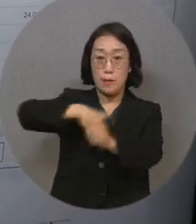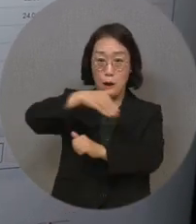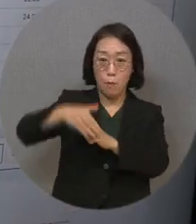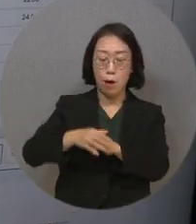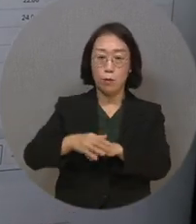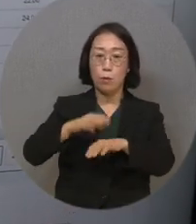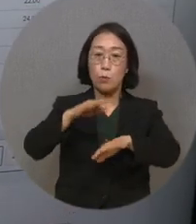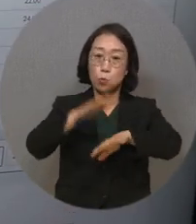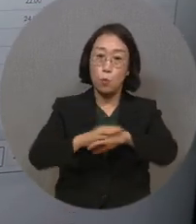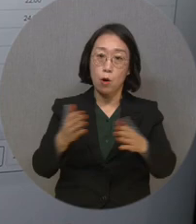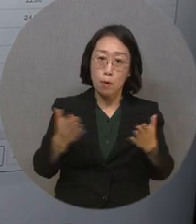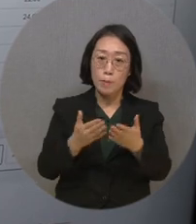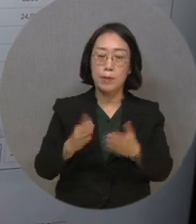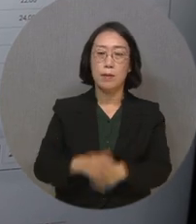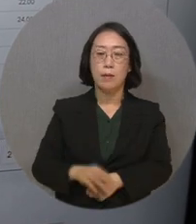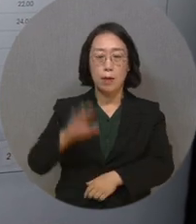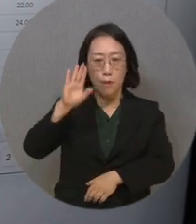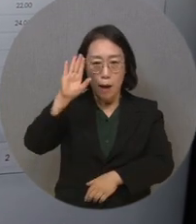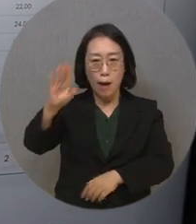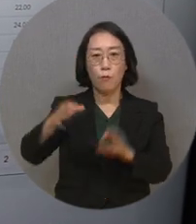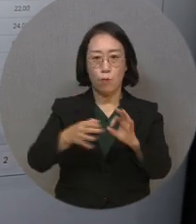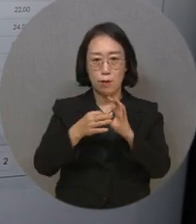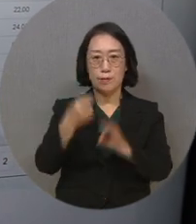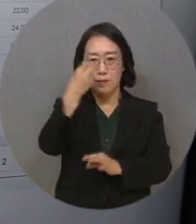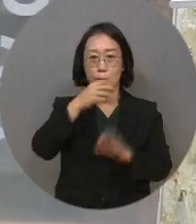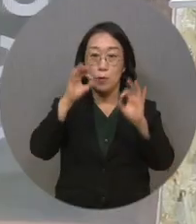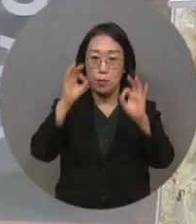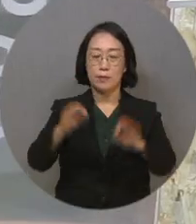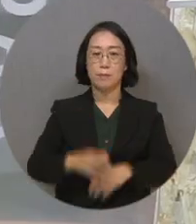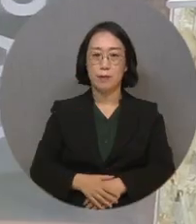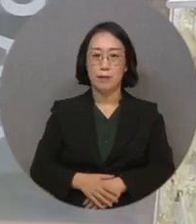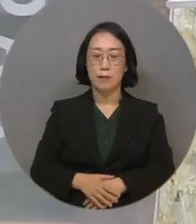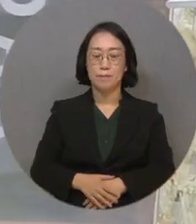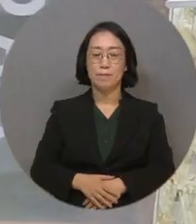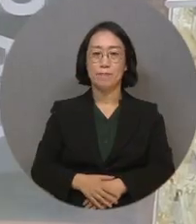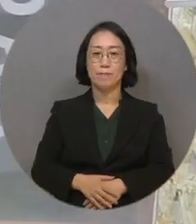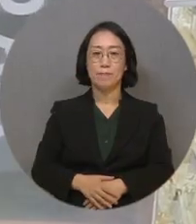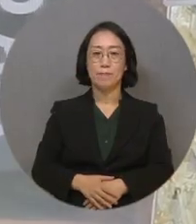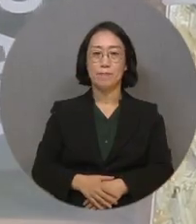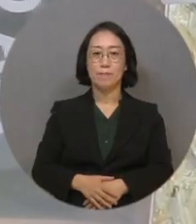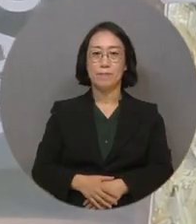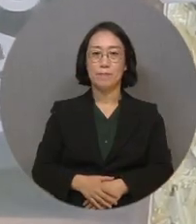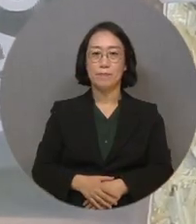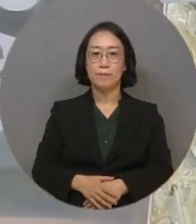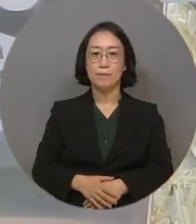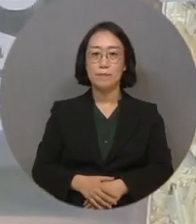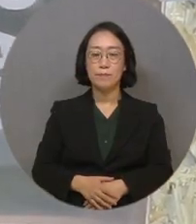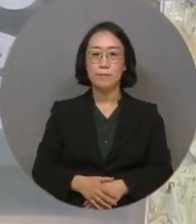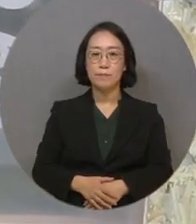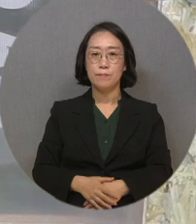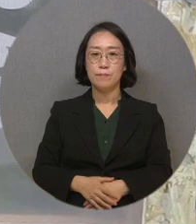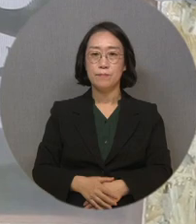역할과 청사진을 그리는 시간이 됐습니다. 복지TV 뉴스 김정현입니다.